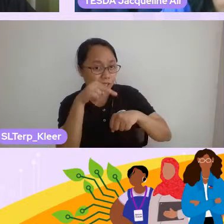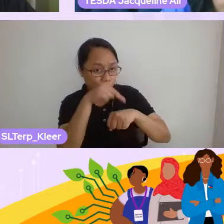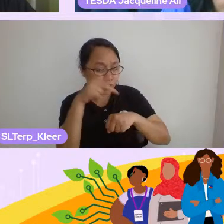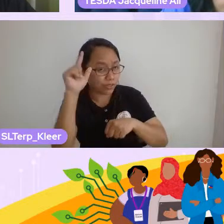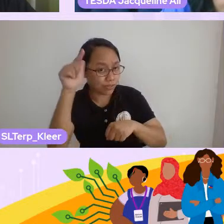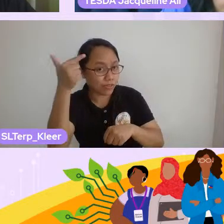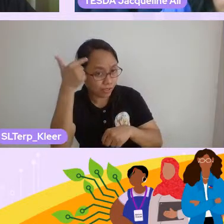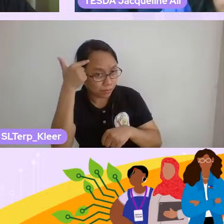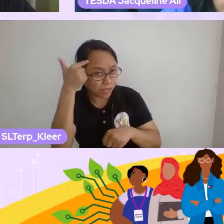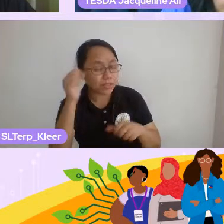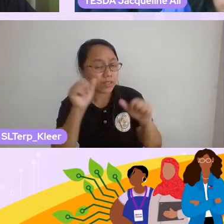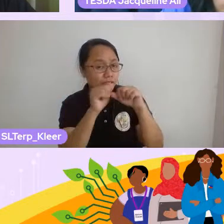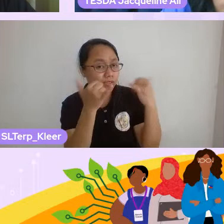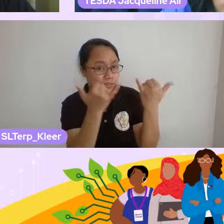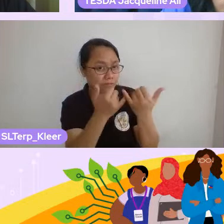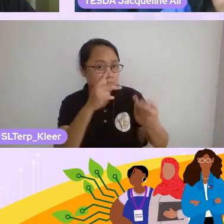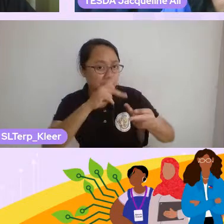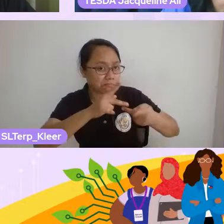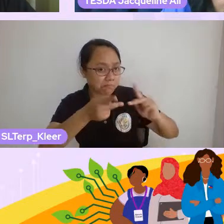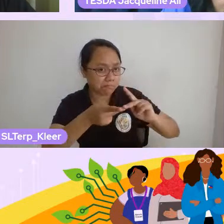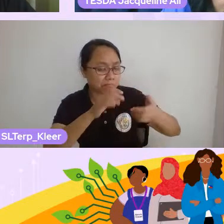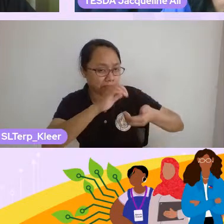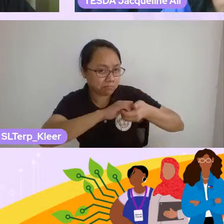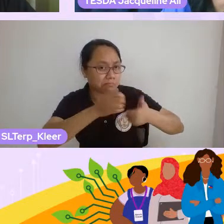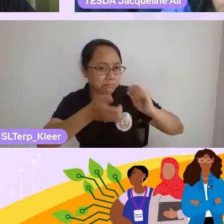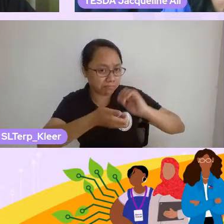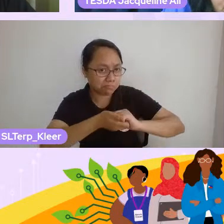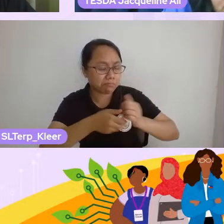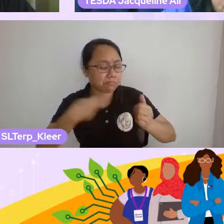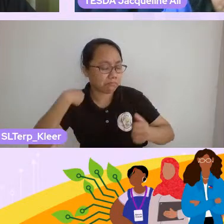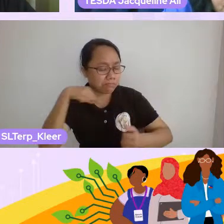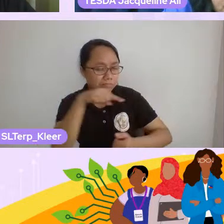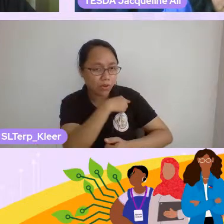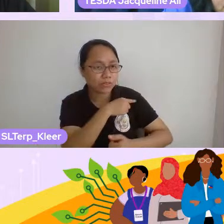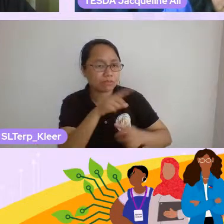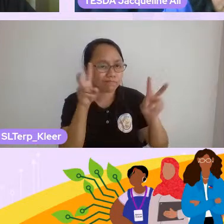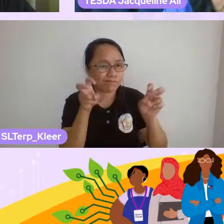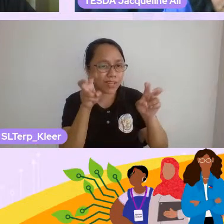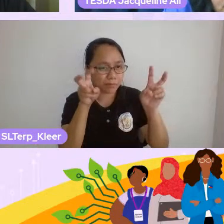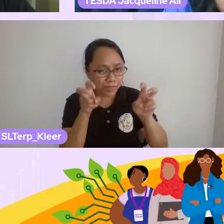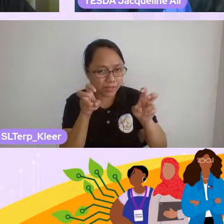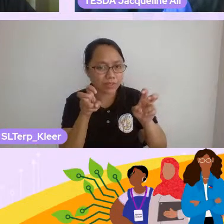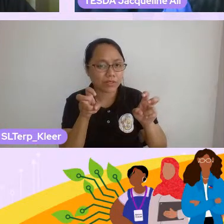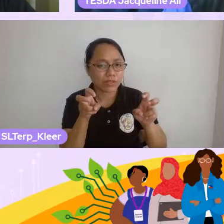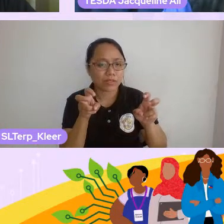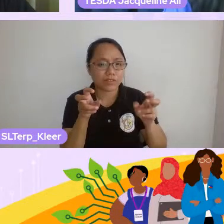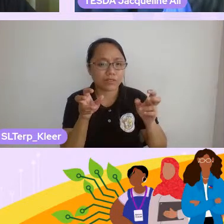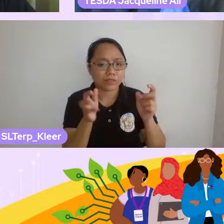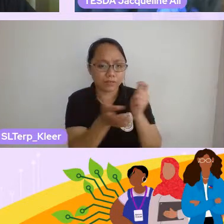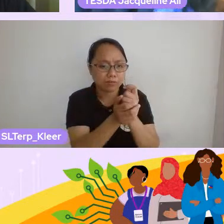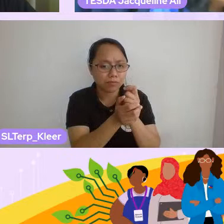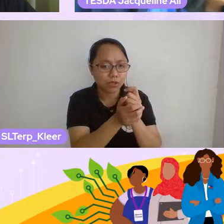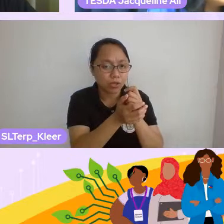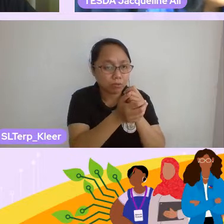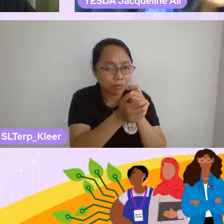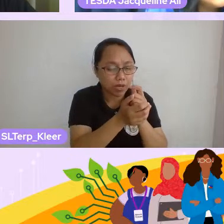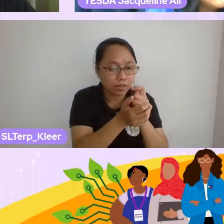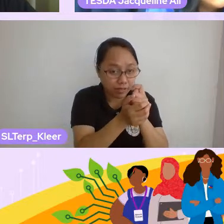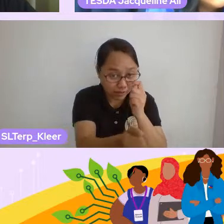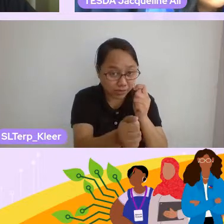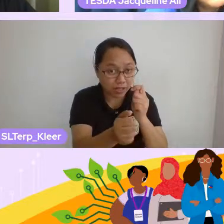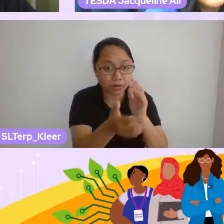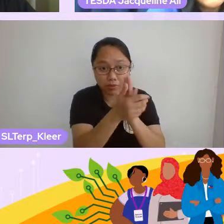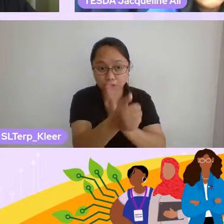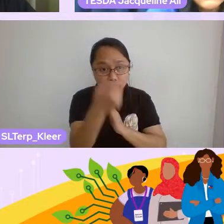partners regarding po sa mga topics and courses or activities na pwede pong for our mga kababayan po.